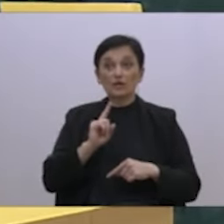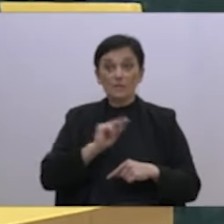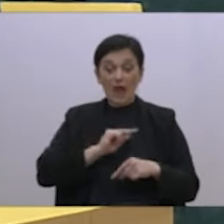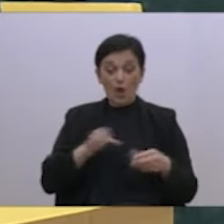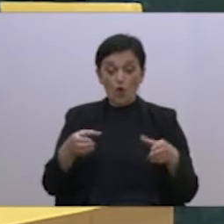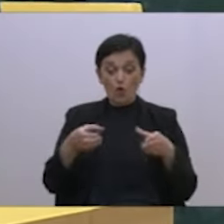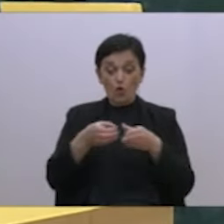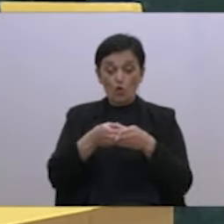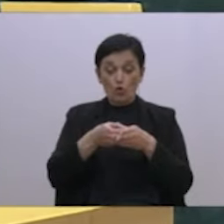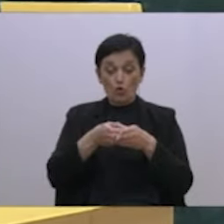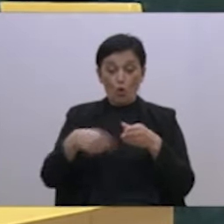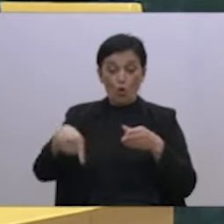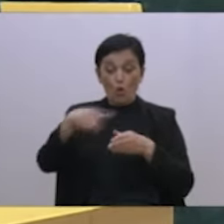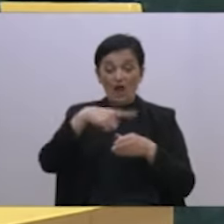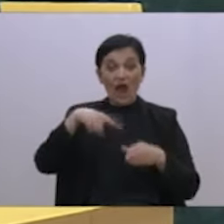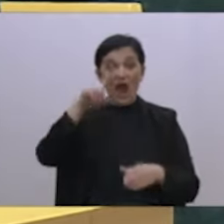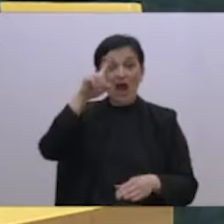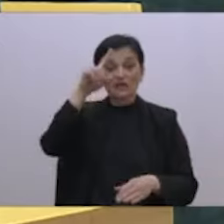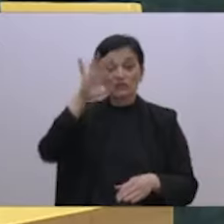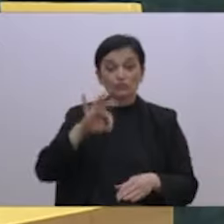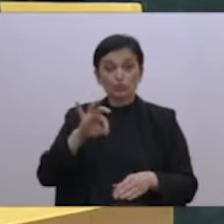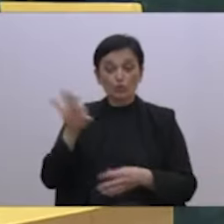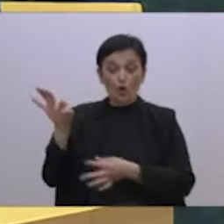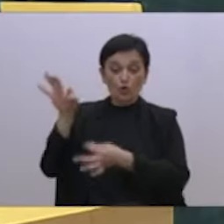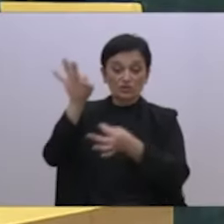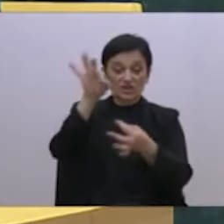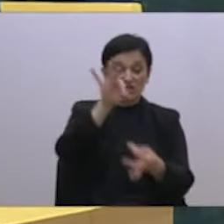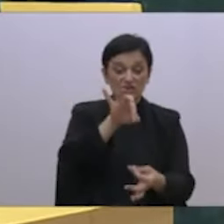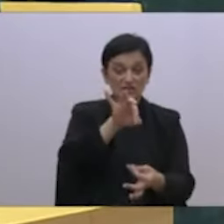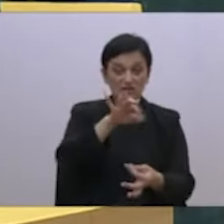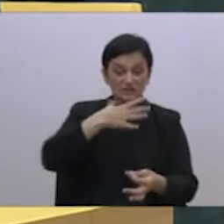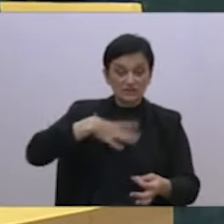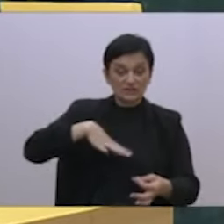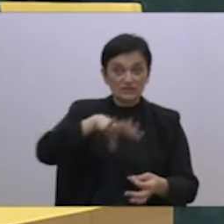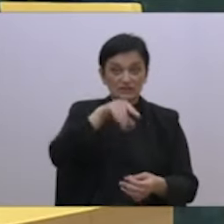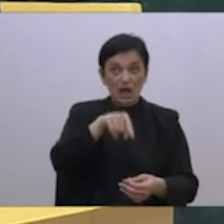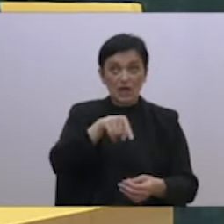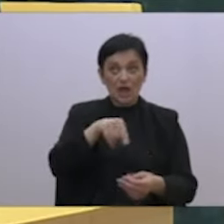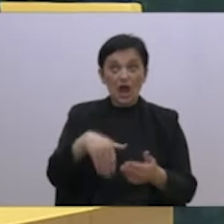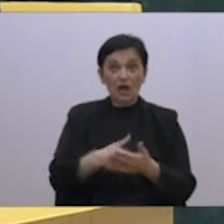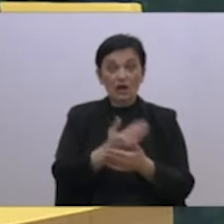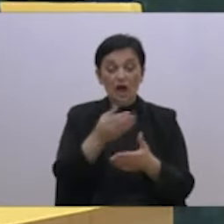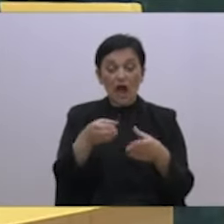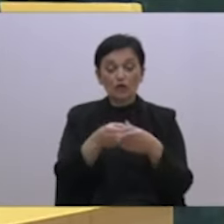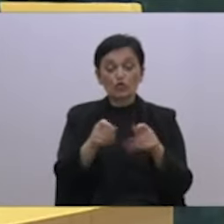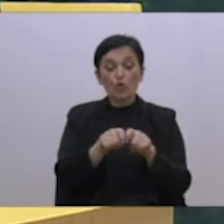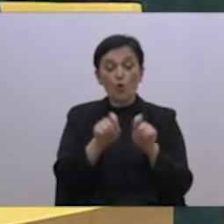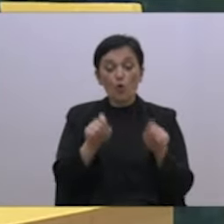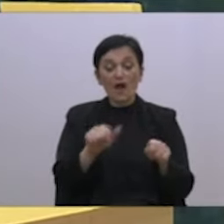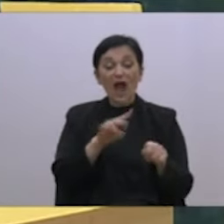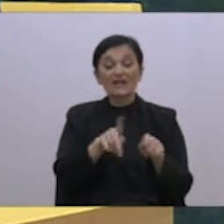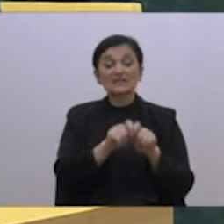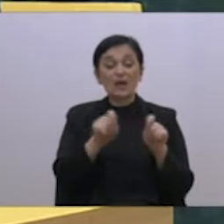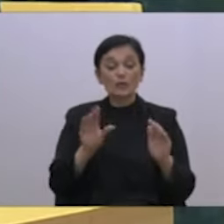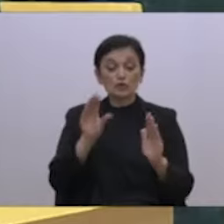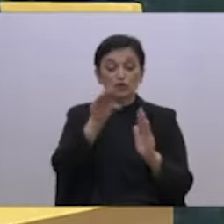კომპანიის მთელი 100%-იანი წილი უნდა გადმოვიდეს საქართველოში და და ახალი კომპანია დააფუძნოს ან დაფუძნებულში